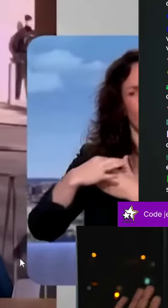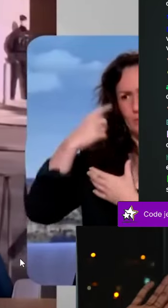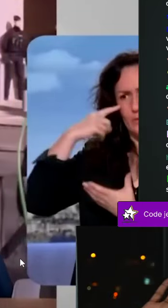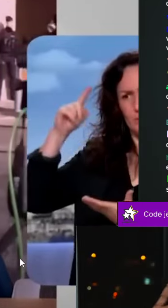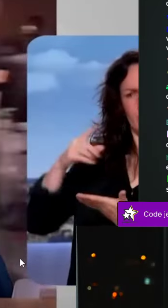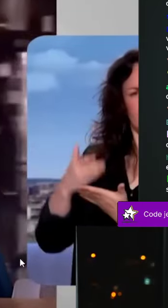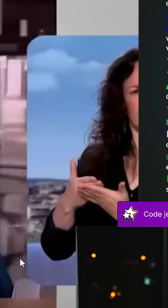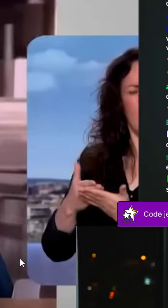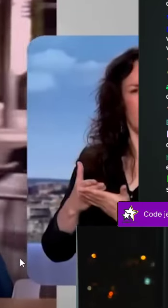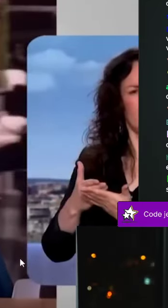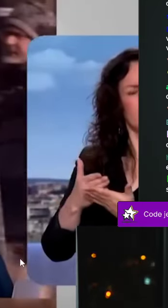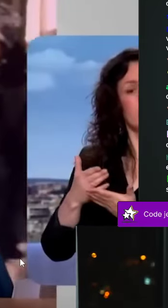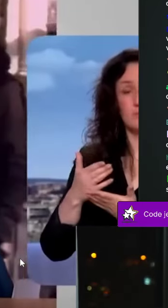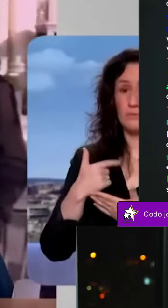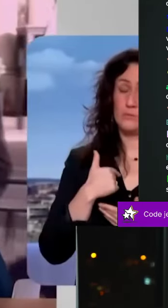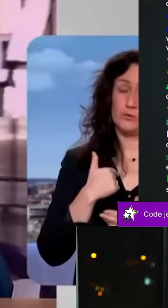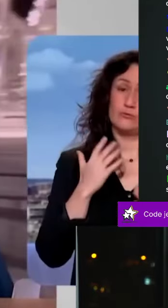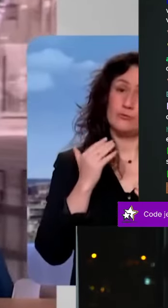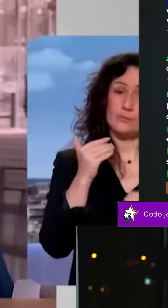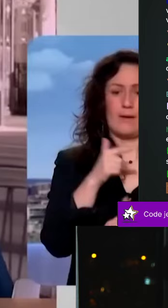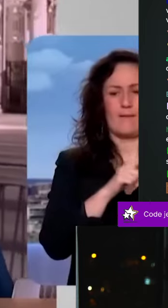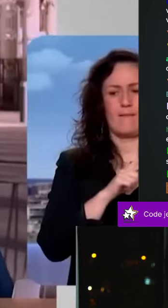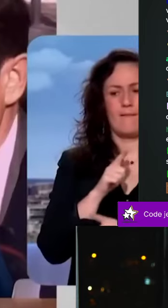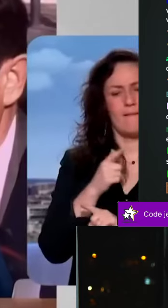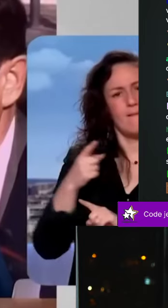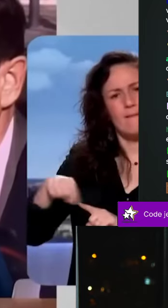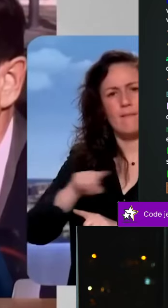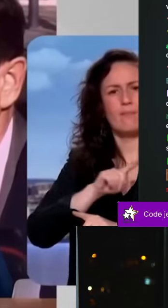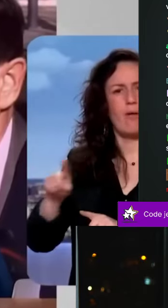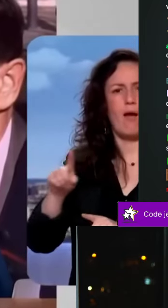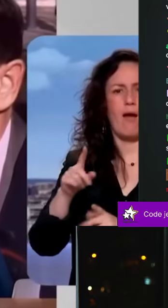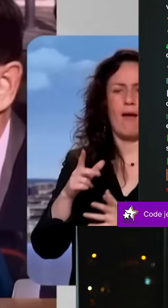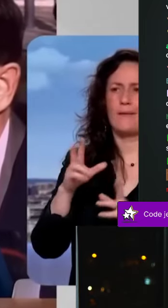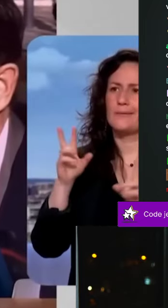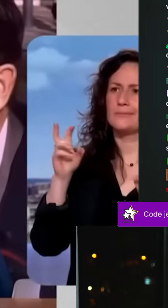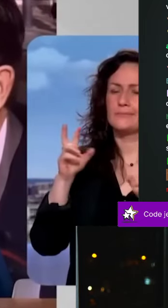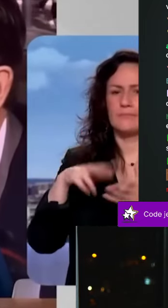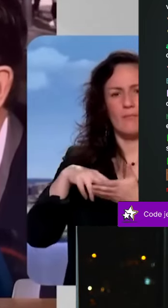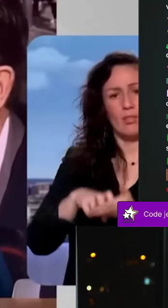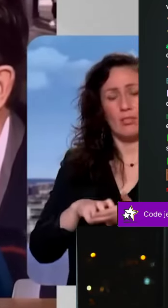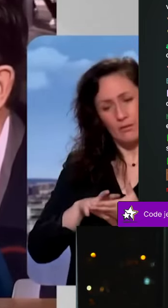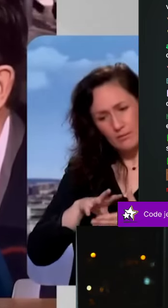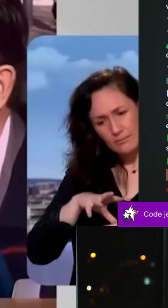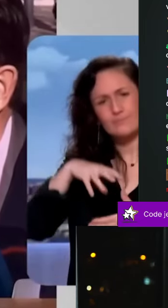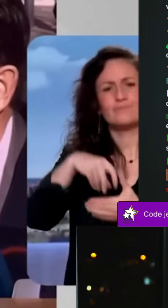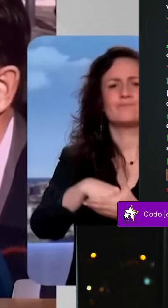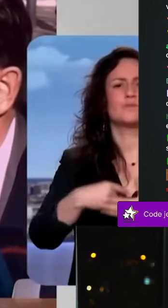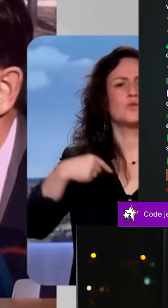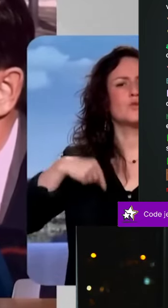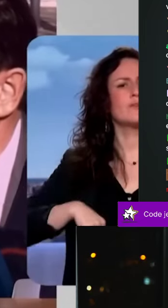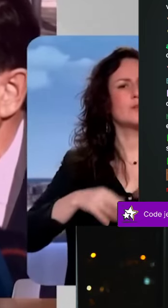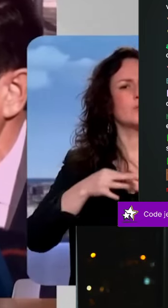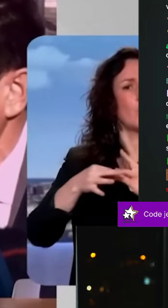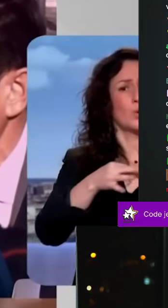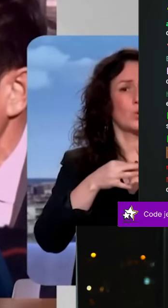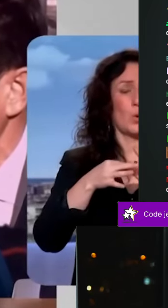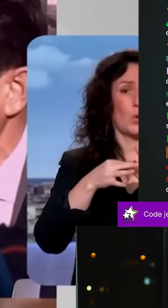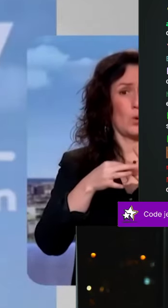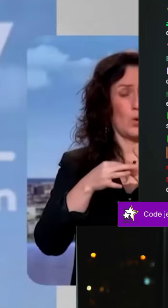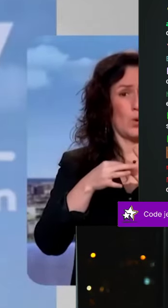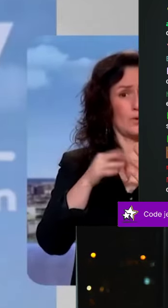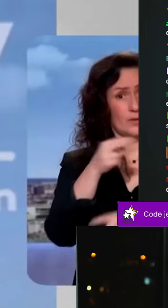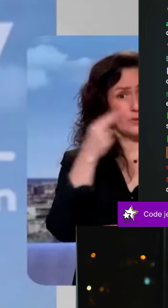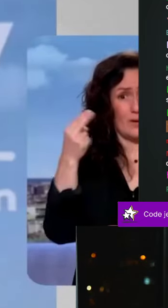je forme le eu j'espère qu'ils ne feront pas l'erreur de rentrer dans un gouvernement d'union nationale et par là même de détruire le nouveau front